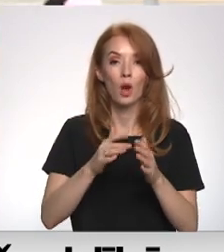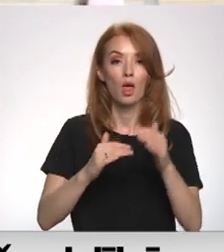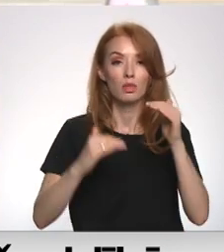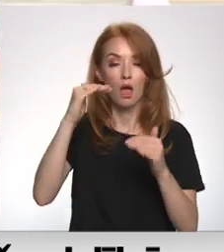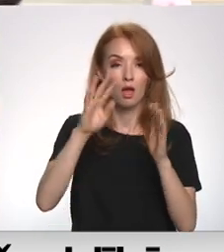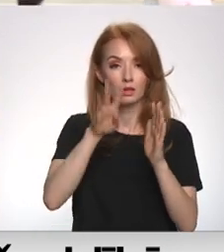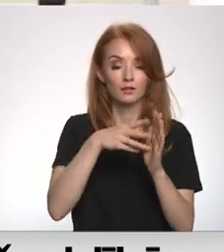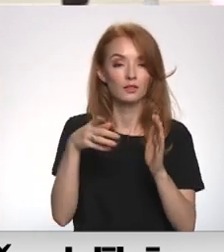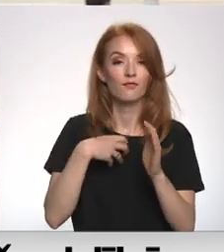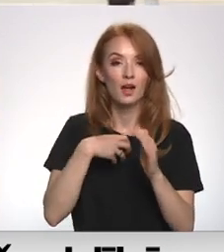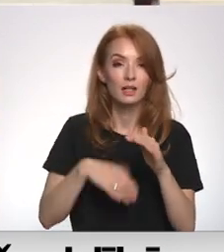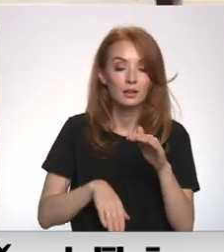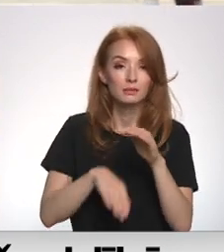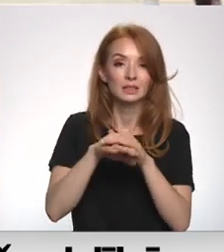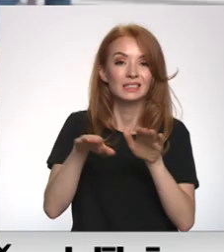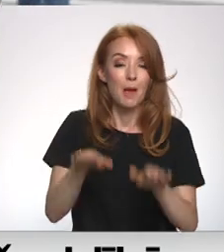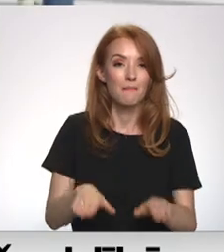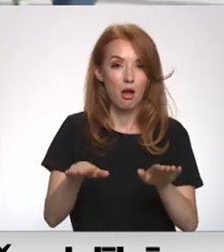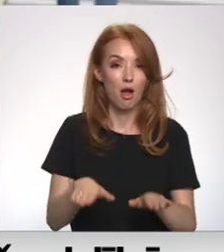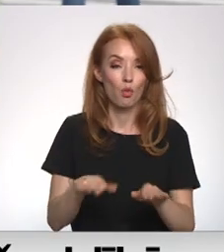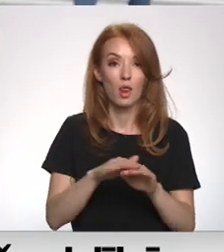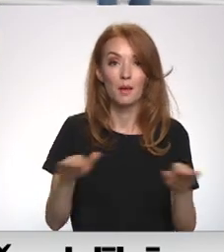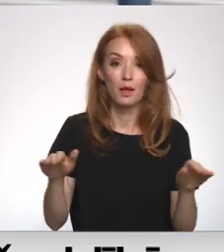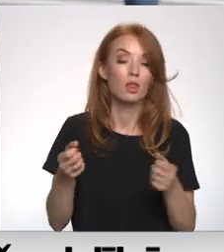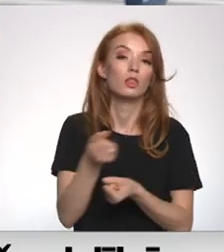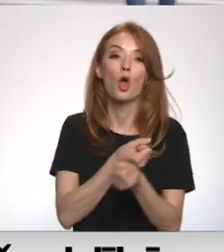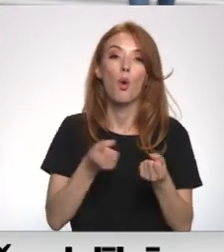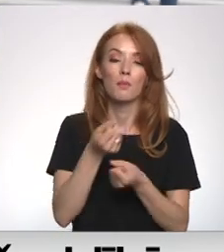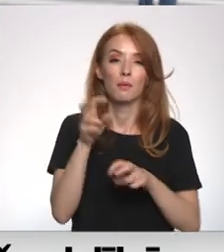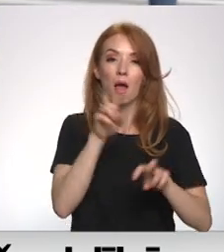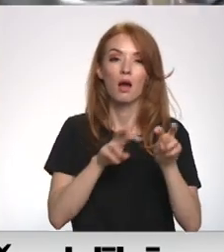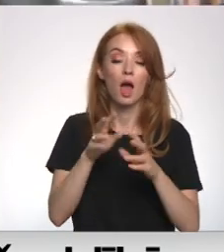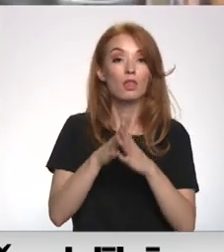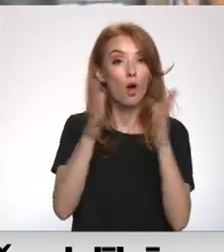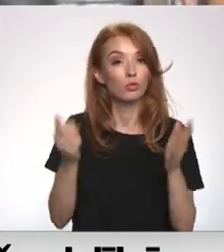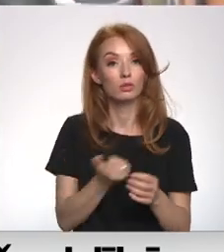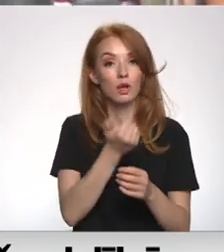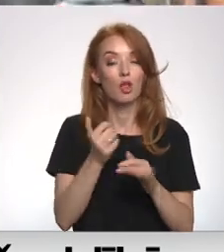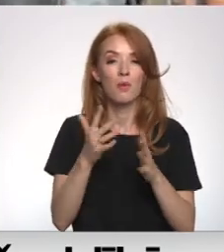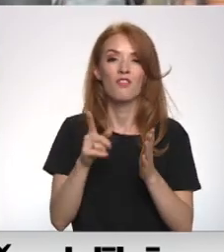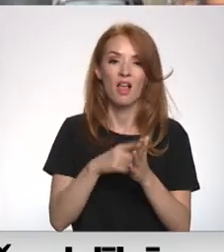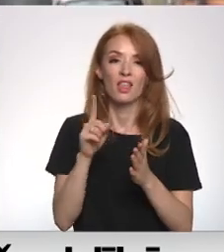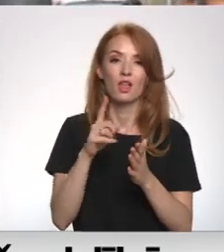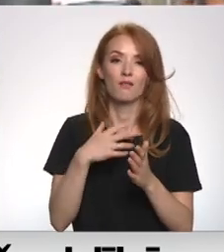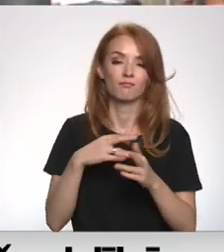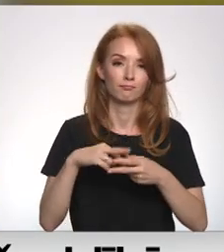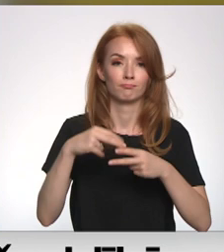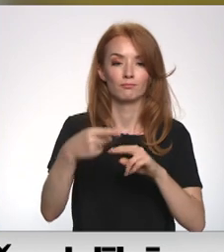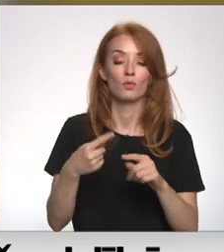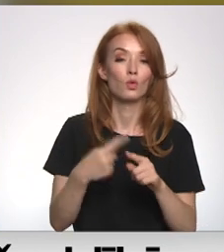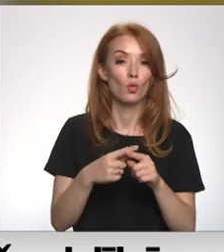jāsasniedz zemākais optimālais patēriņa līmenis. Taupības risinājumi meklēti jau gadiem, bet vēl ir kur tiekties. Attiecībā